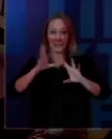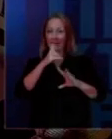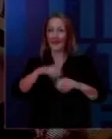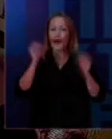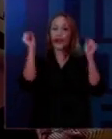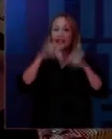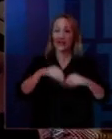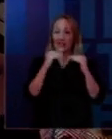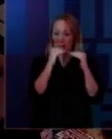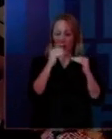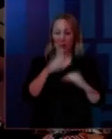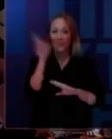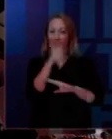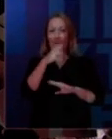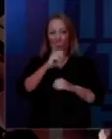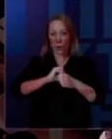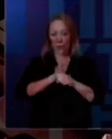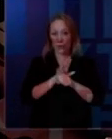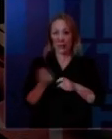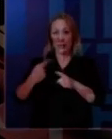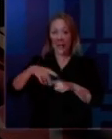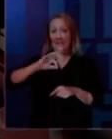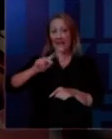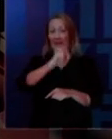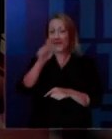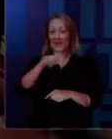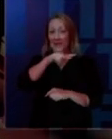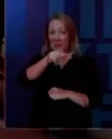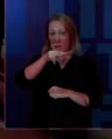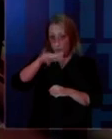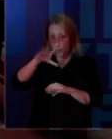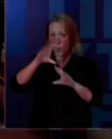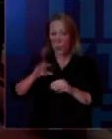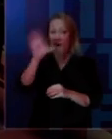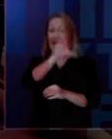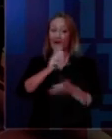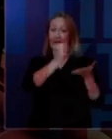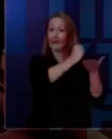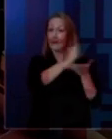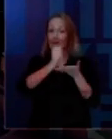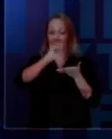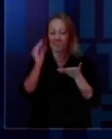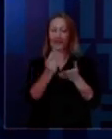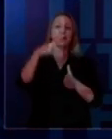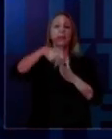περίπου 70 δισεκατομμύρια ευρώ σε ευρωπαϊκούς πόρους από το Ταμείο Ανάκαμψης.